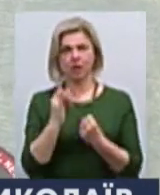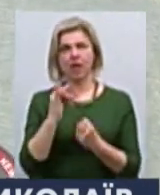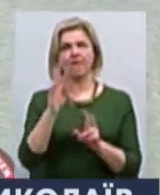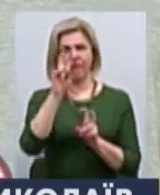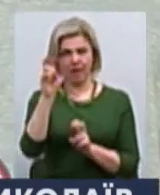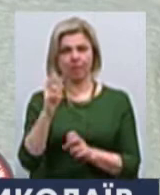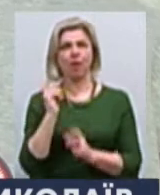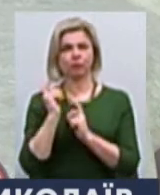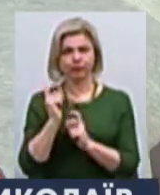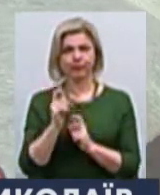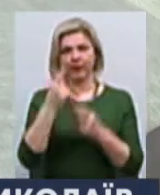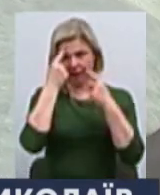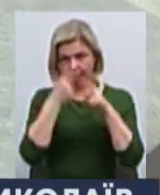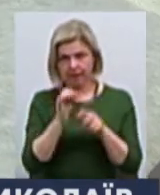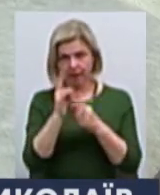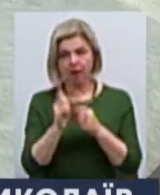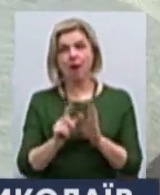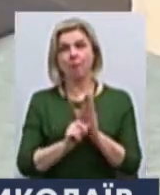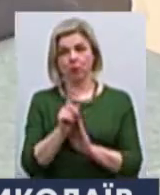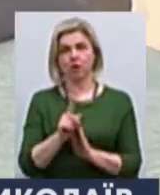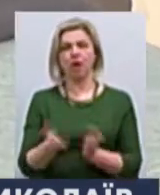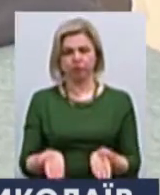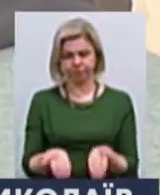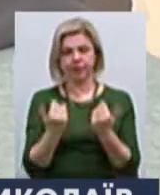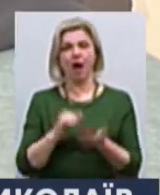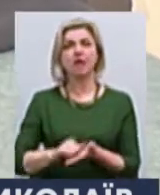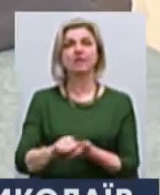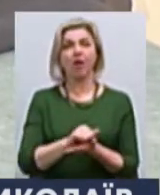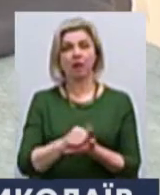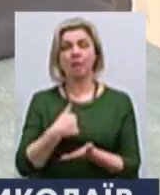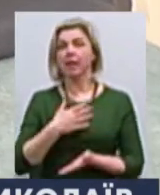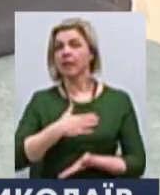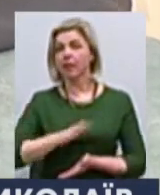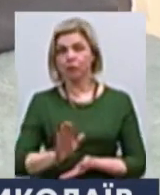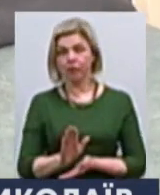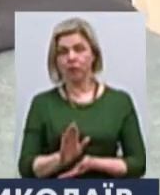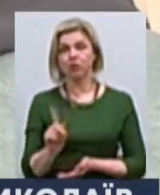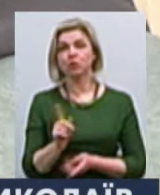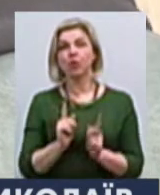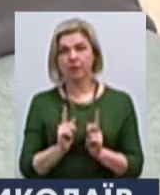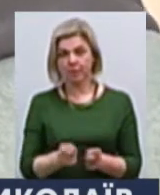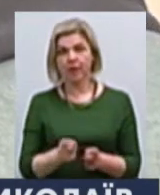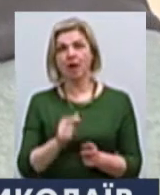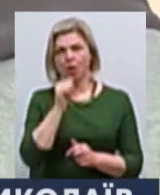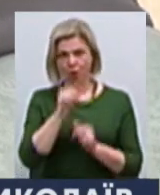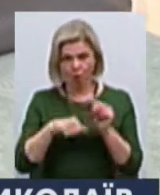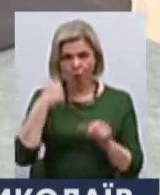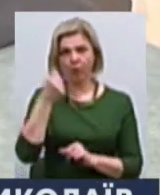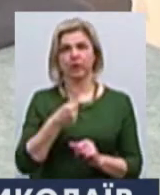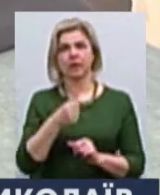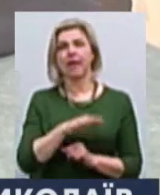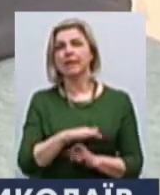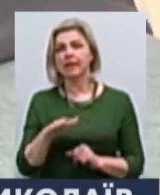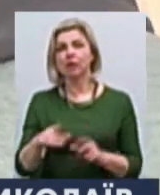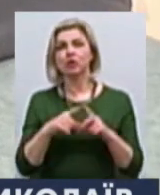заїхала техніка і почали знімати асфальт. Ми незадоволені, тому що насправді цілий рік діти